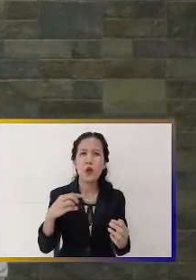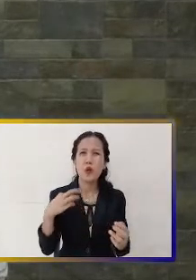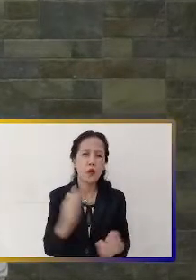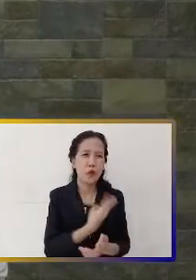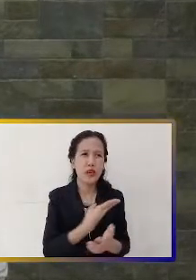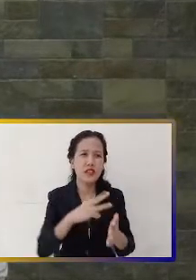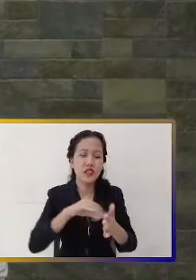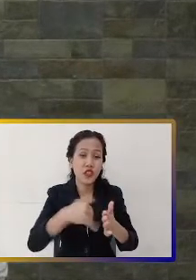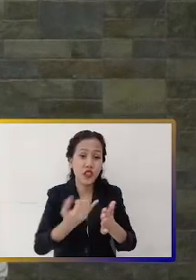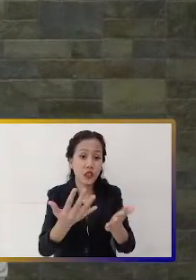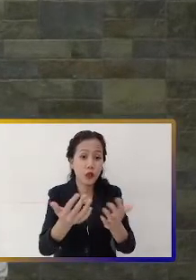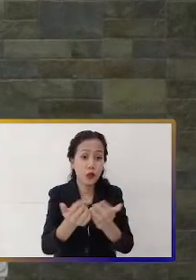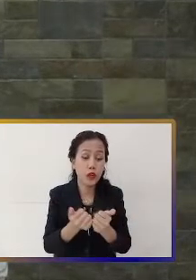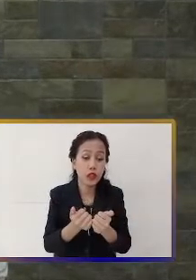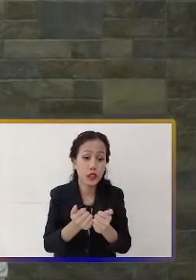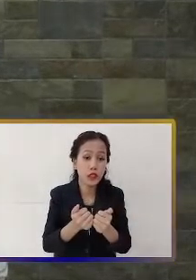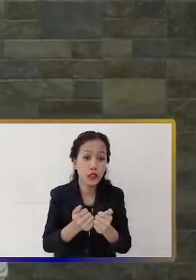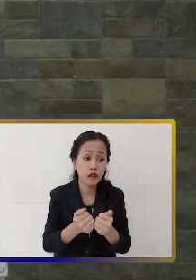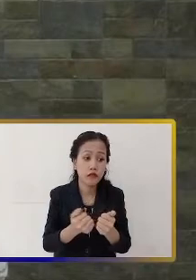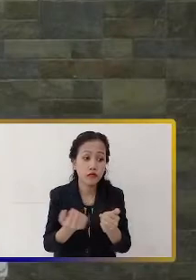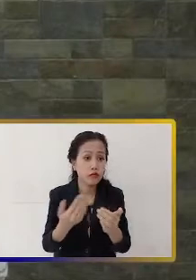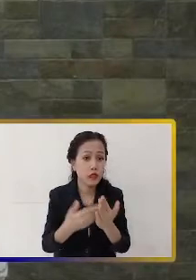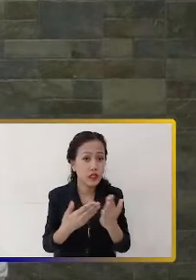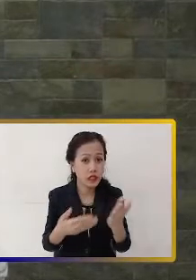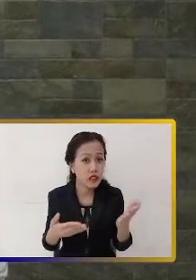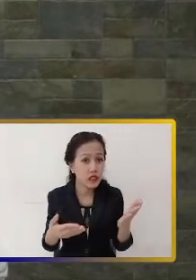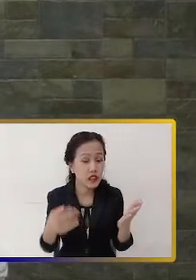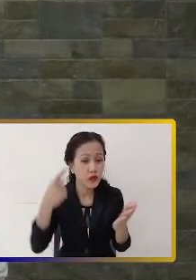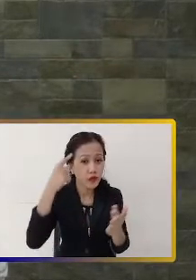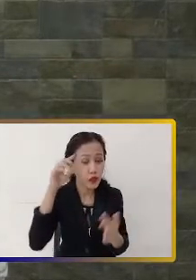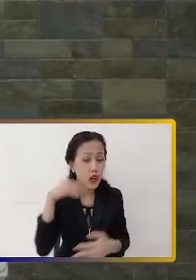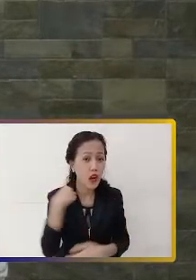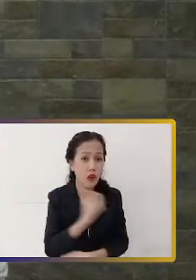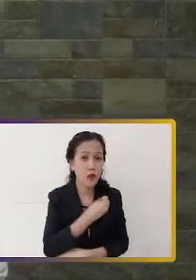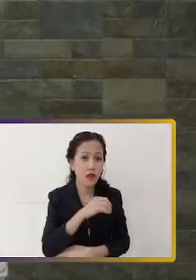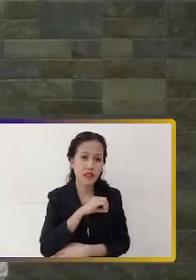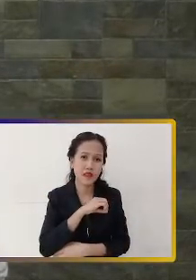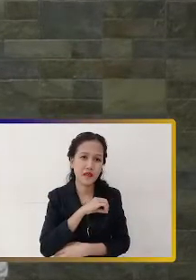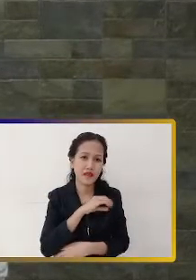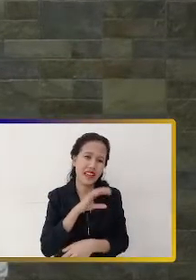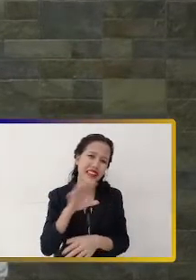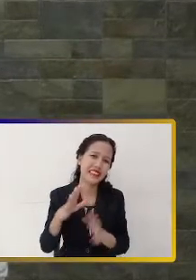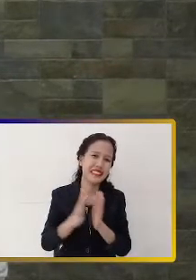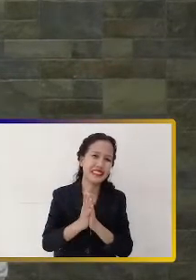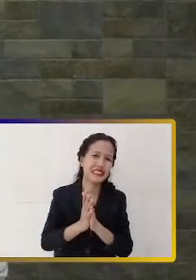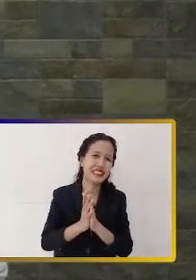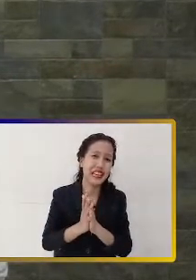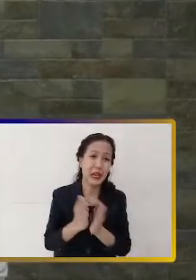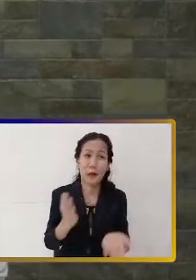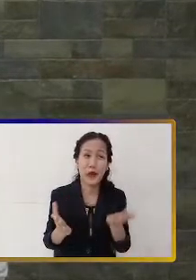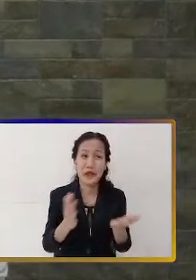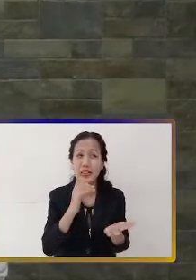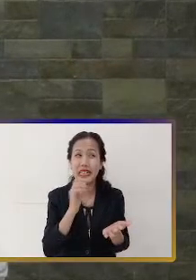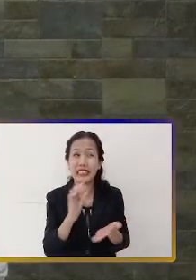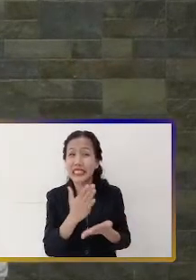natin. Panginoon, kahit wag na, kahit na, you know, kahit hindi na yung soul winning, basta't may blessing.